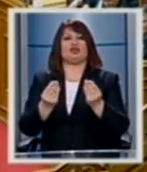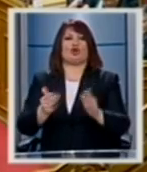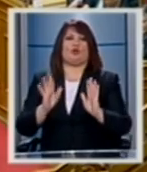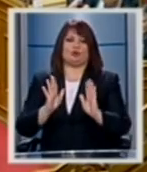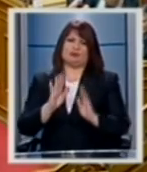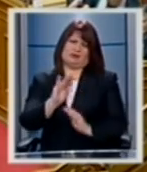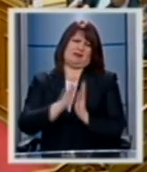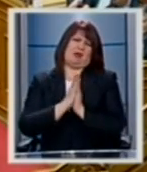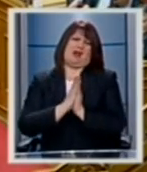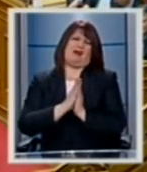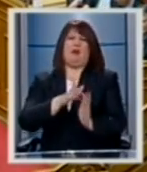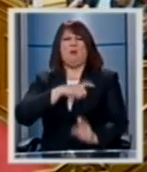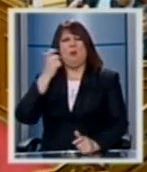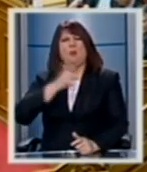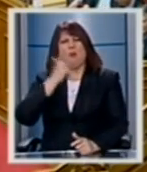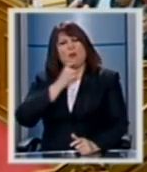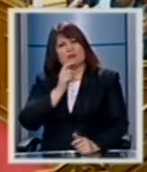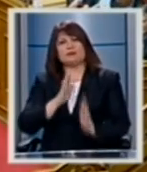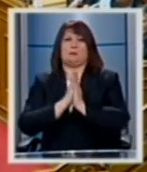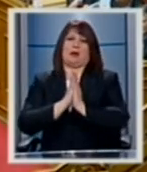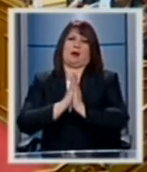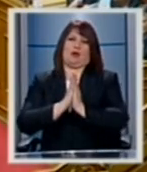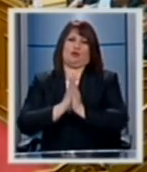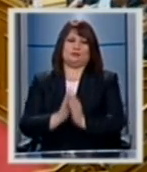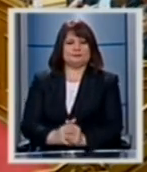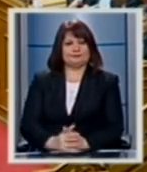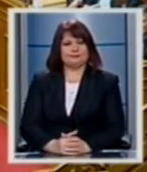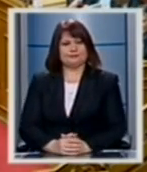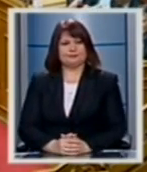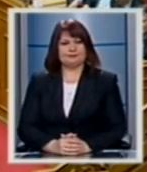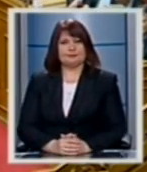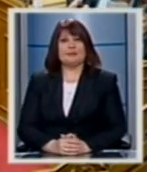Κύριε συνάδελφε, σας παρακαλώ πολύ.